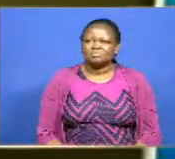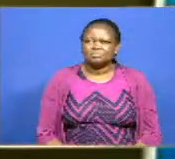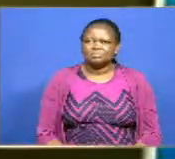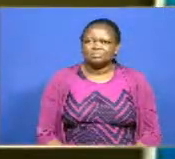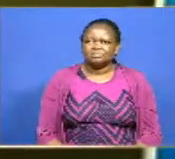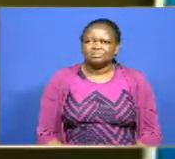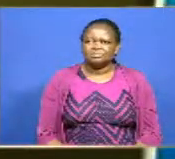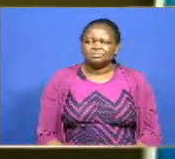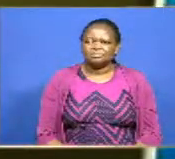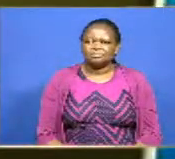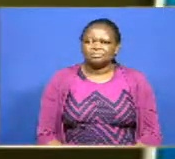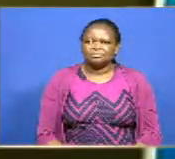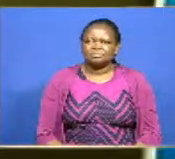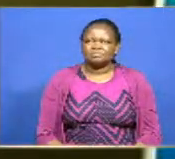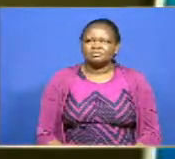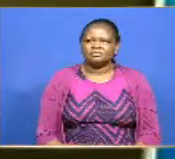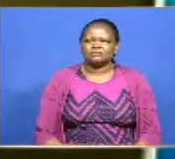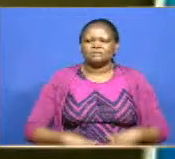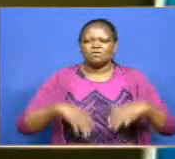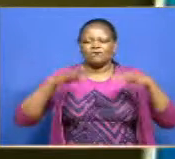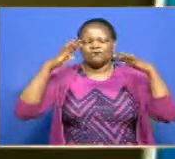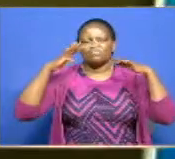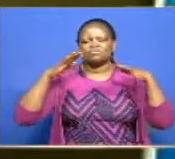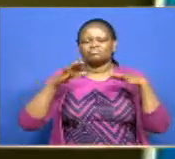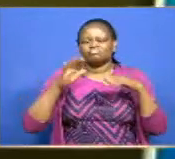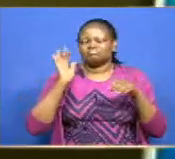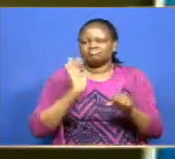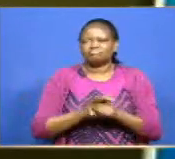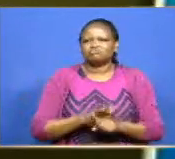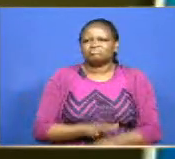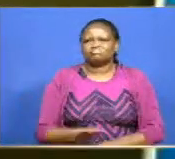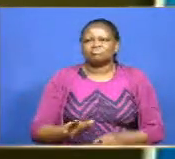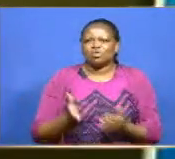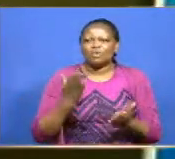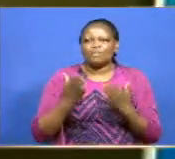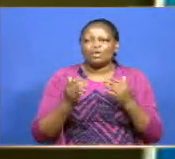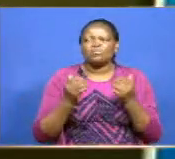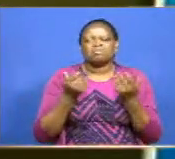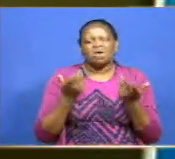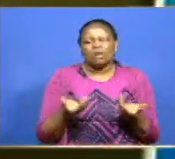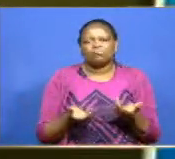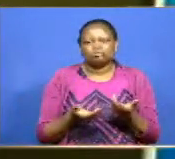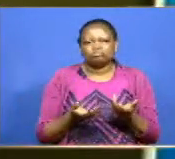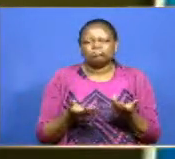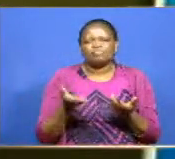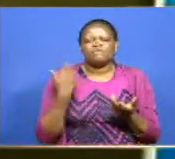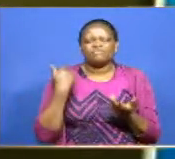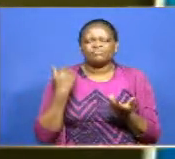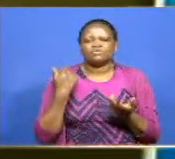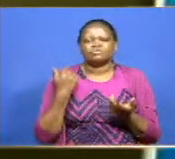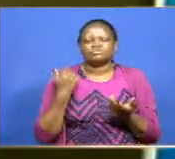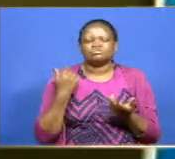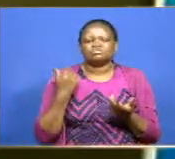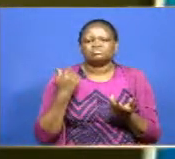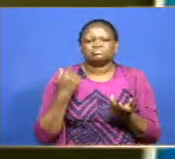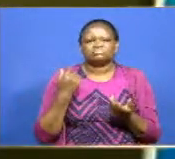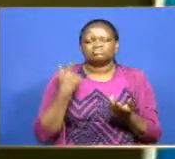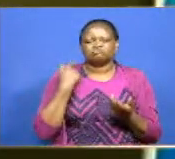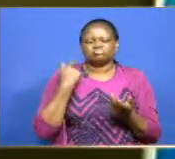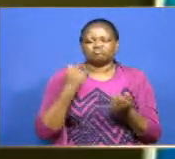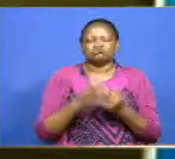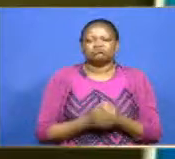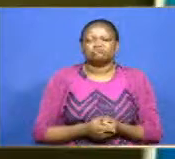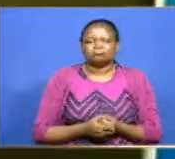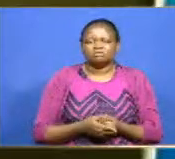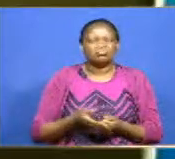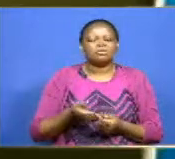Mtazamaji, imeongezeka pakubwa hasa nyakati za asubuhi ikilinganishwa na jinsi ilivyokuwa jana na juzi. Shukran sana kwa